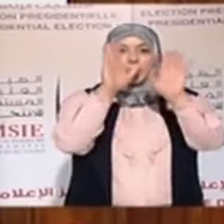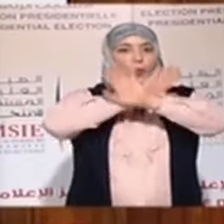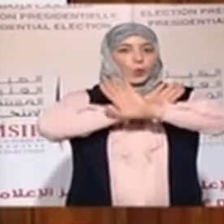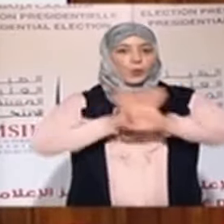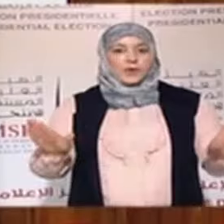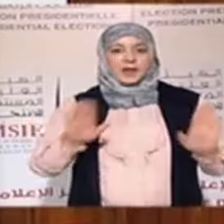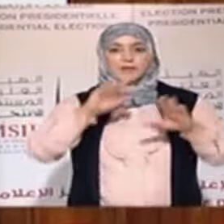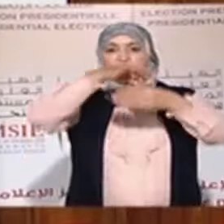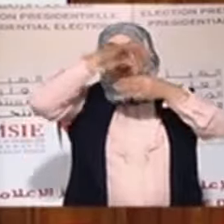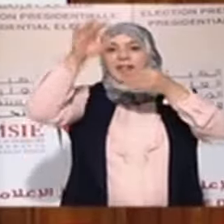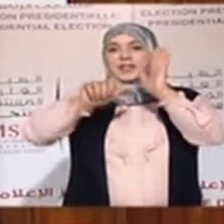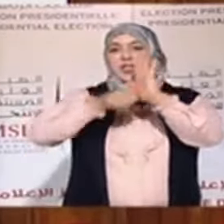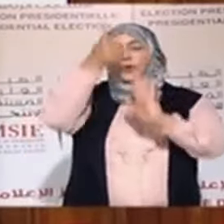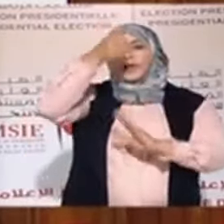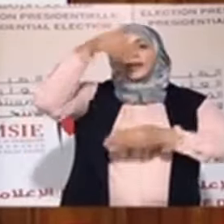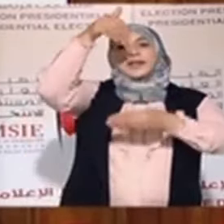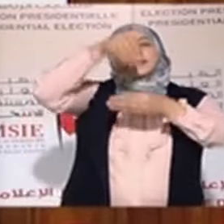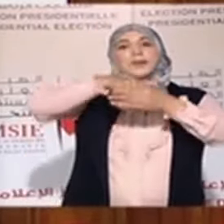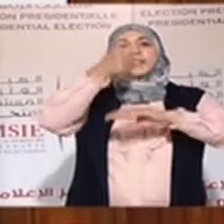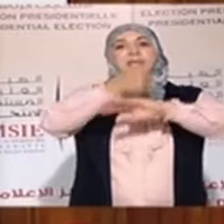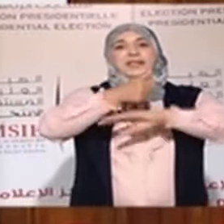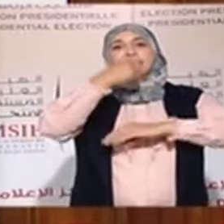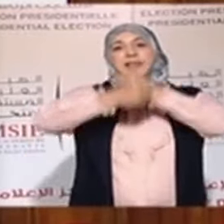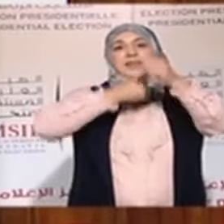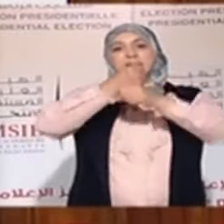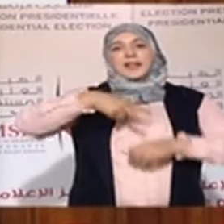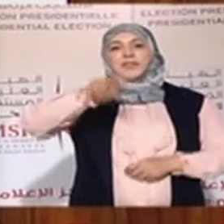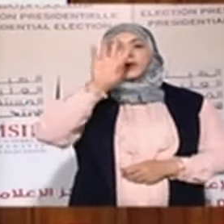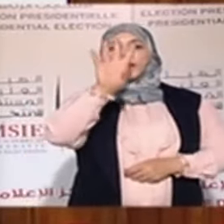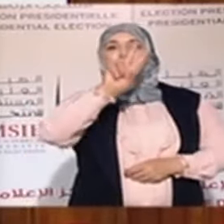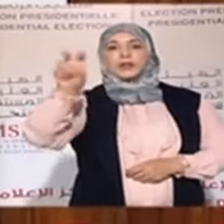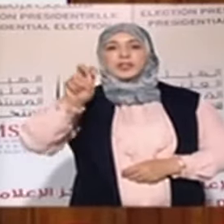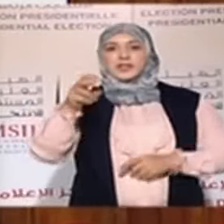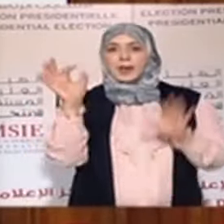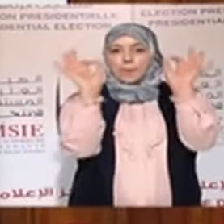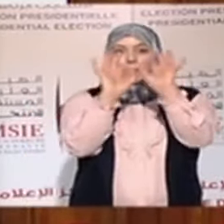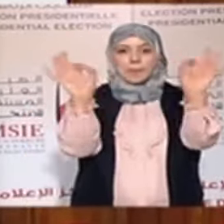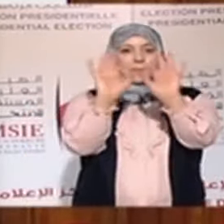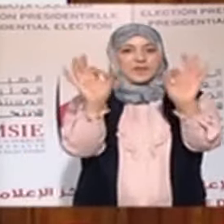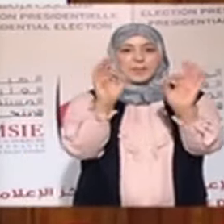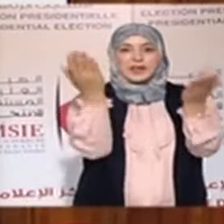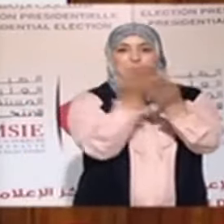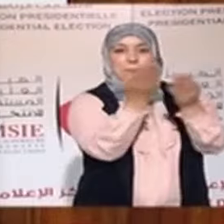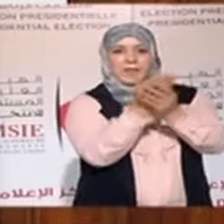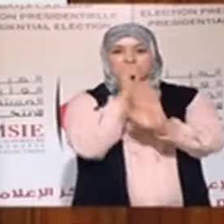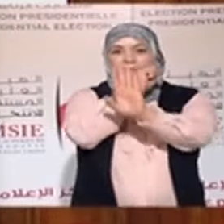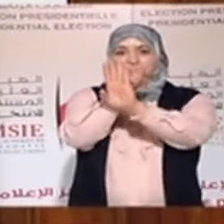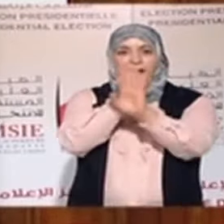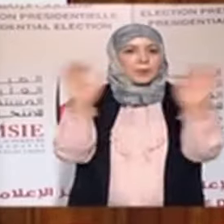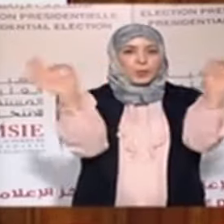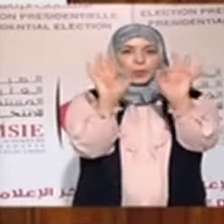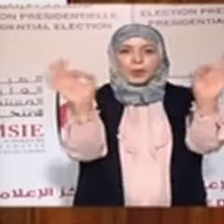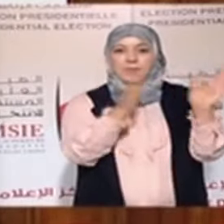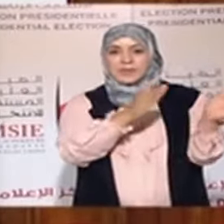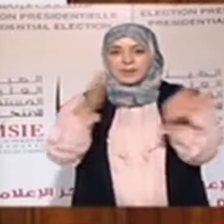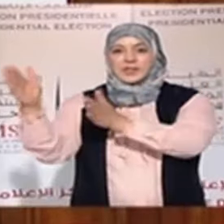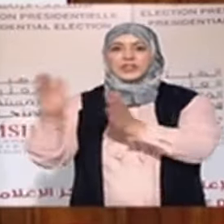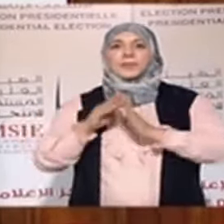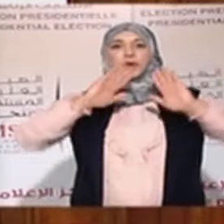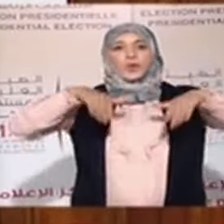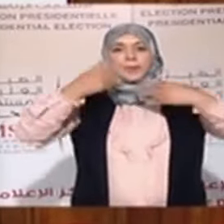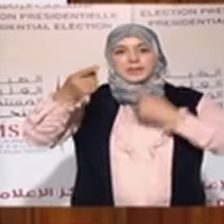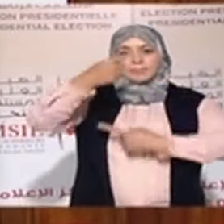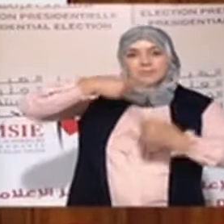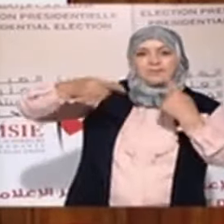النتائج الأولية للانتخابات الرئاسية لسنة 2024 دون تسجيل أي طعن فيها، وبعد